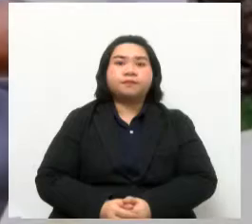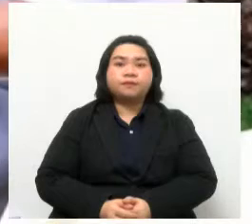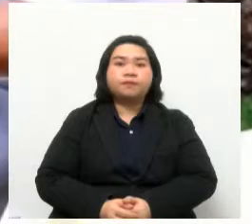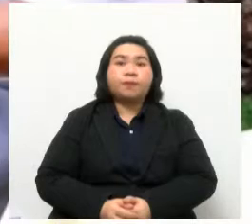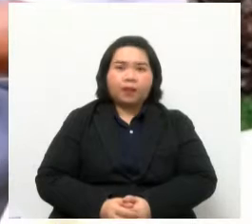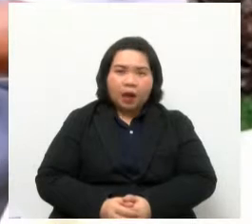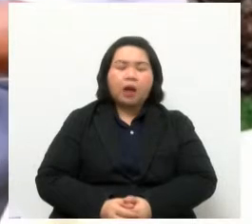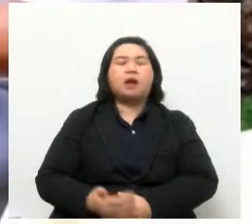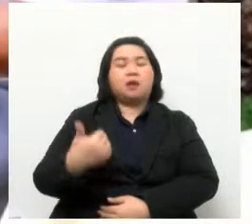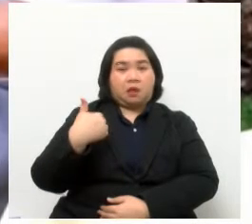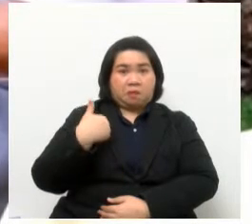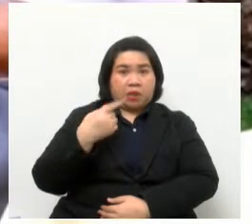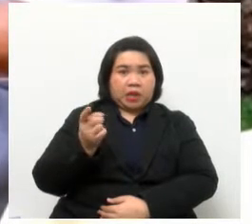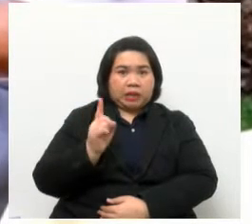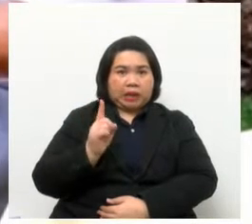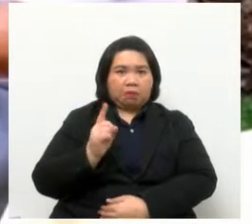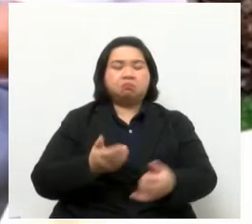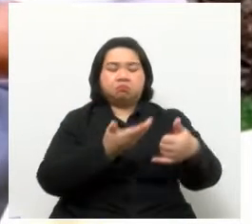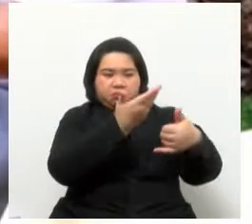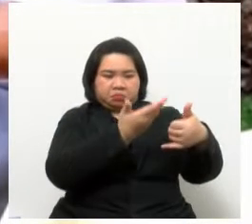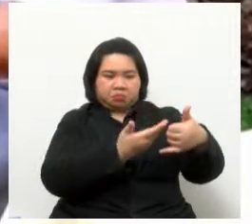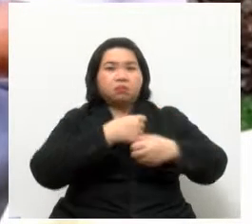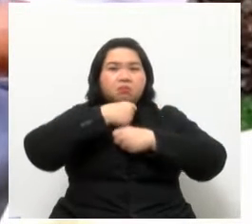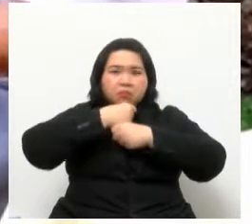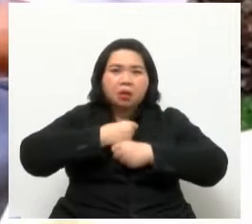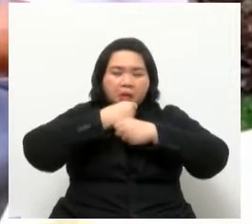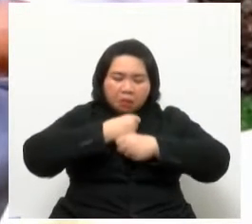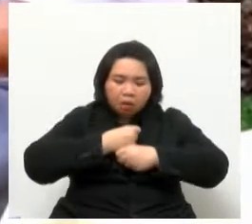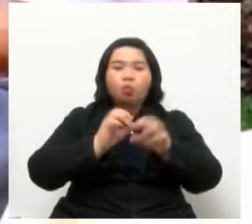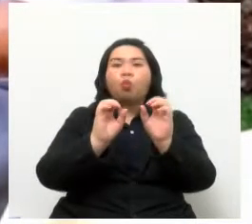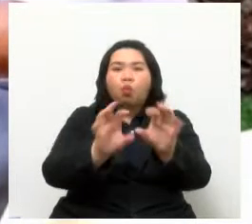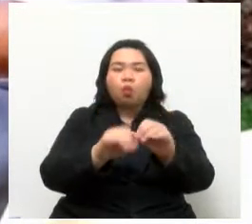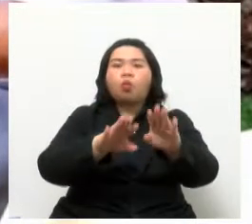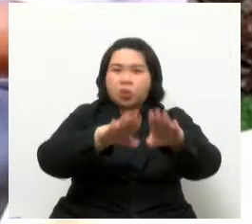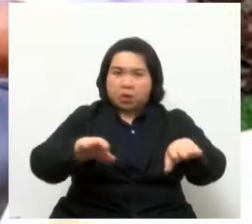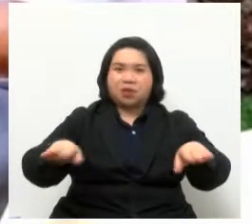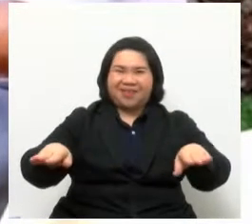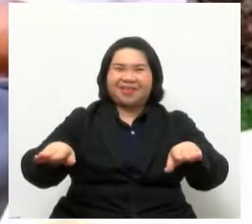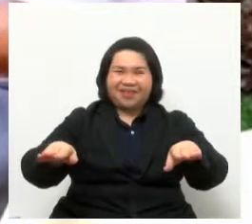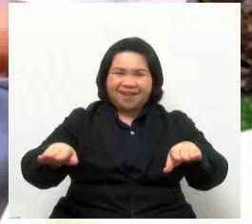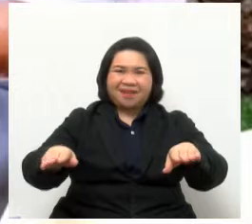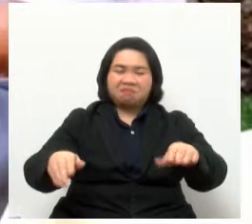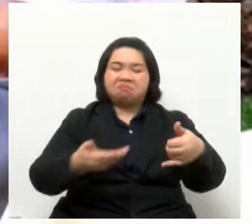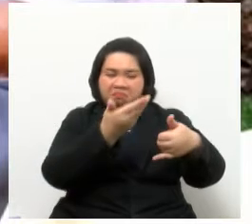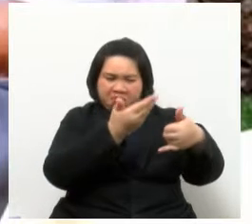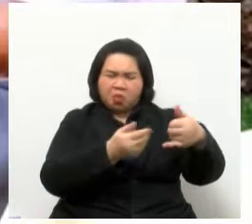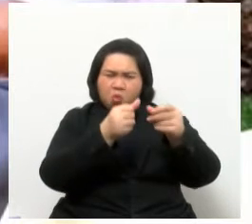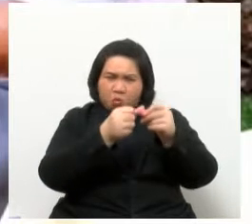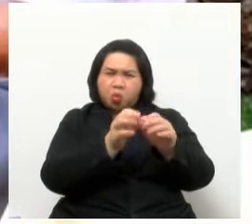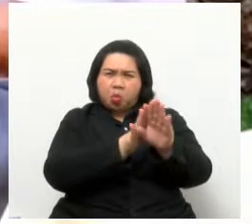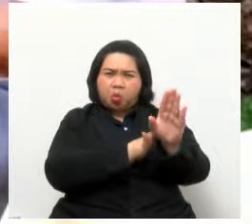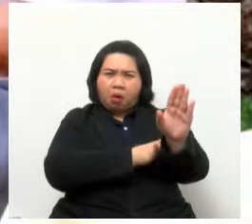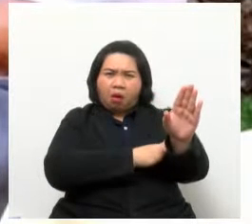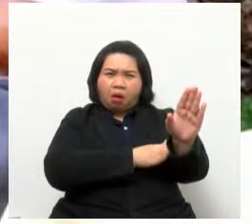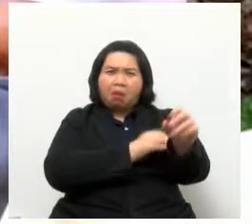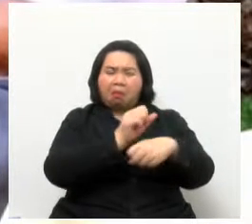ถ่ายทอดวัฒนธรรมจากรุ่นสู่รุ่นส่งต่อยังรุ่นปัจจุบันโดยปราชญ์ชาวบ้าน5แผ่นดินคุ